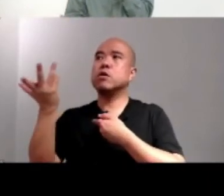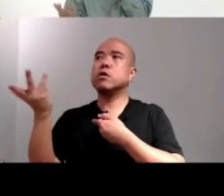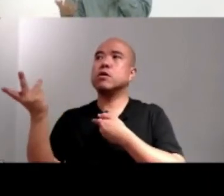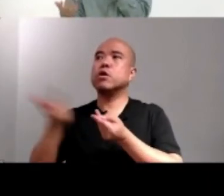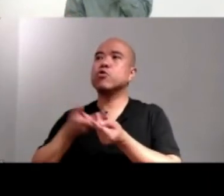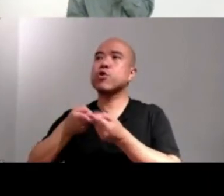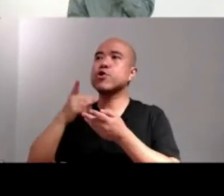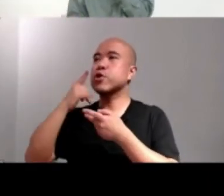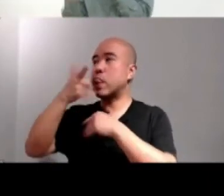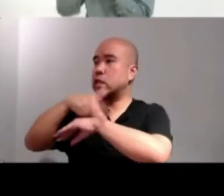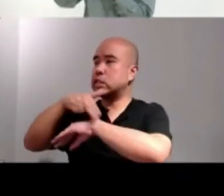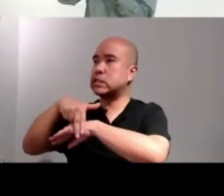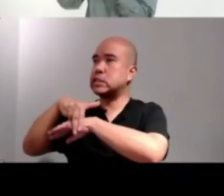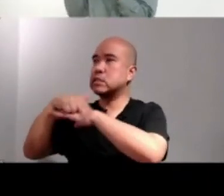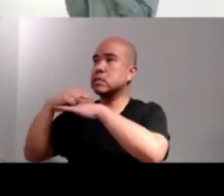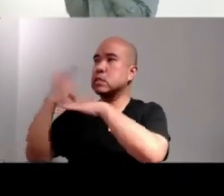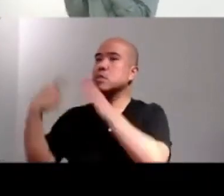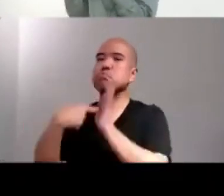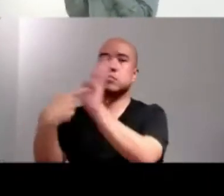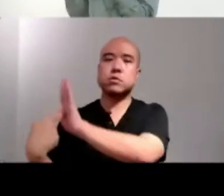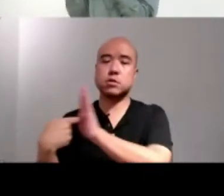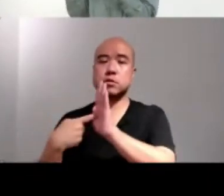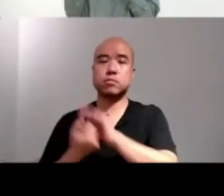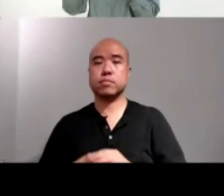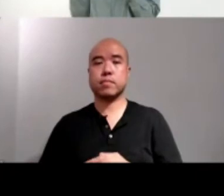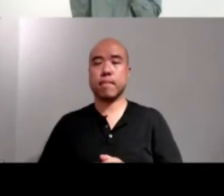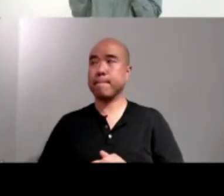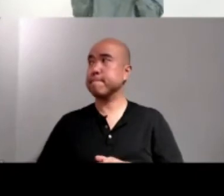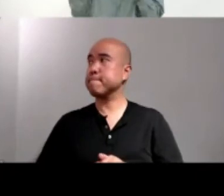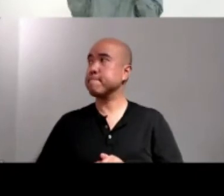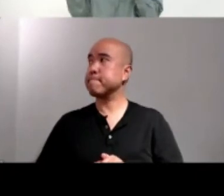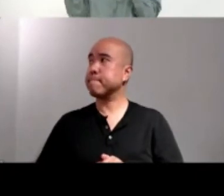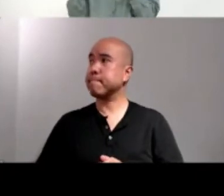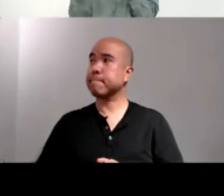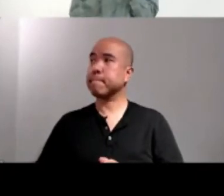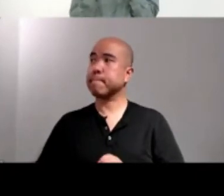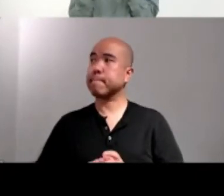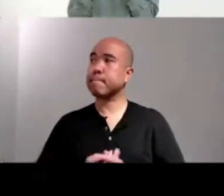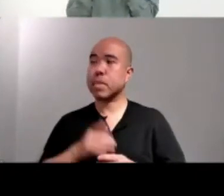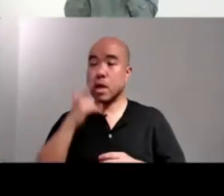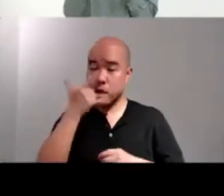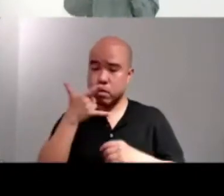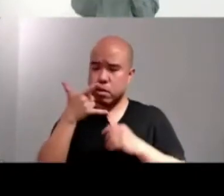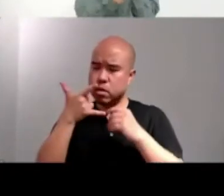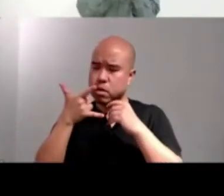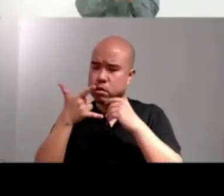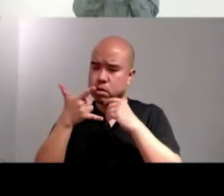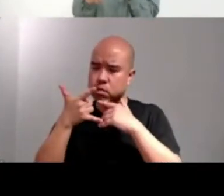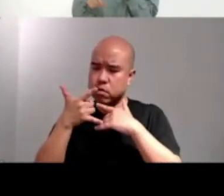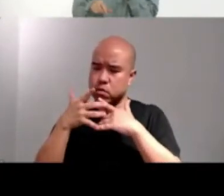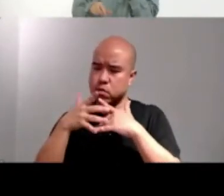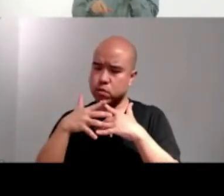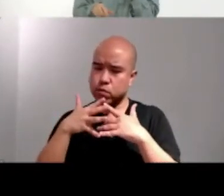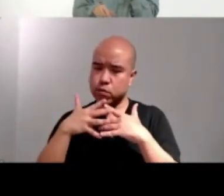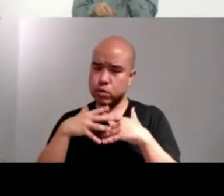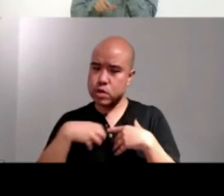跟他在那裡發展啦。那這個就是這個其實是一個比較新的生態。我們其實公仔授權